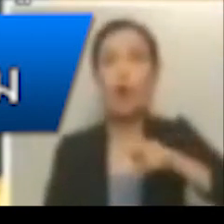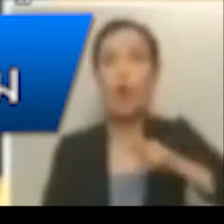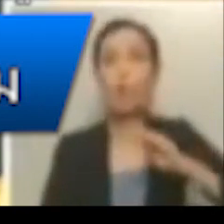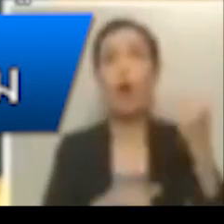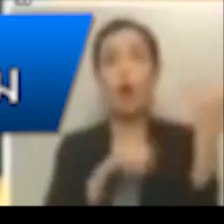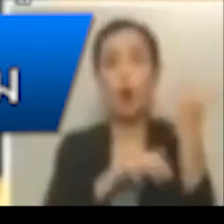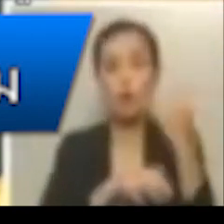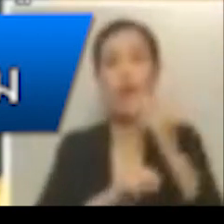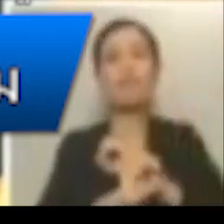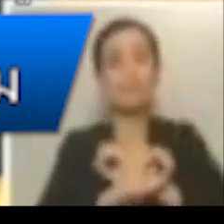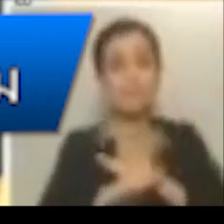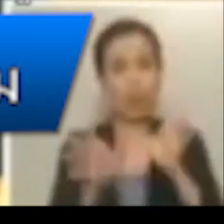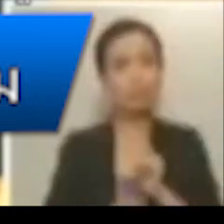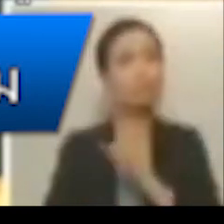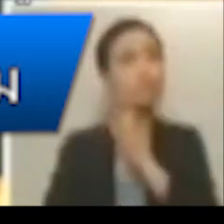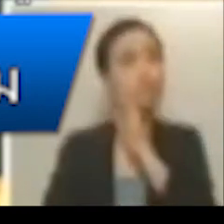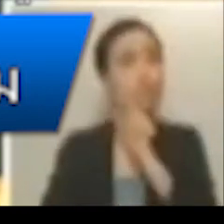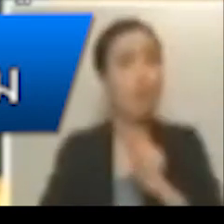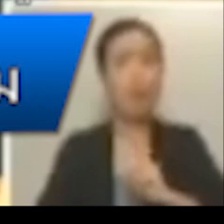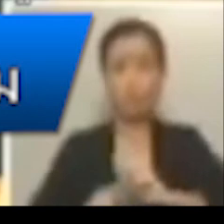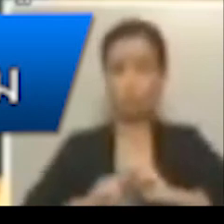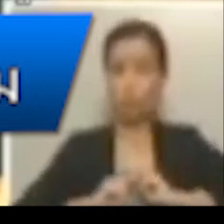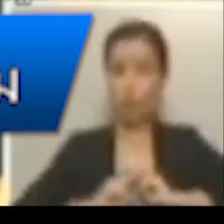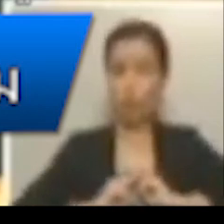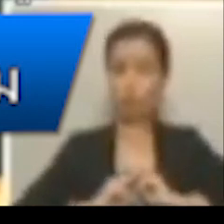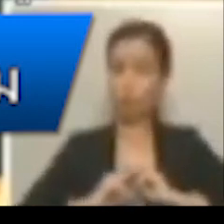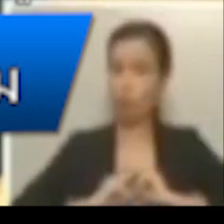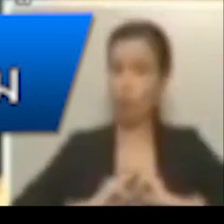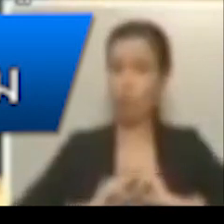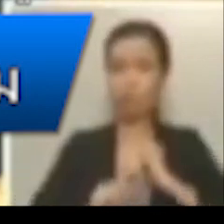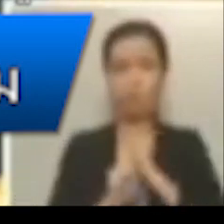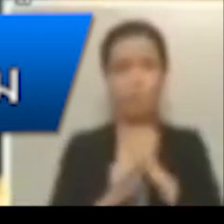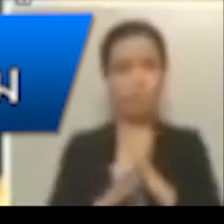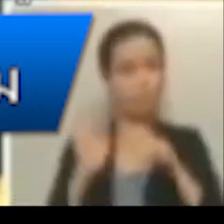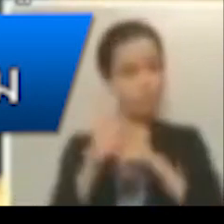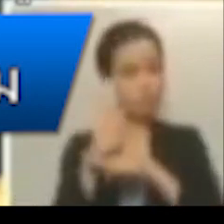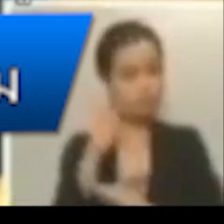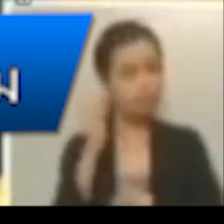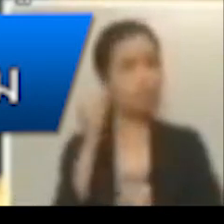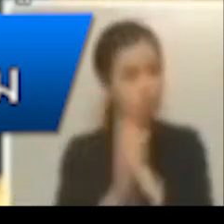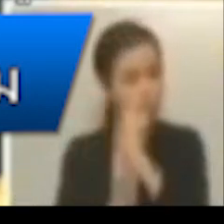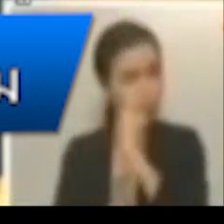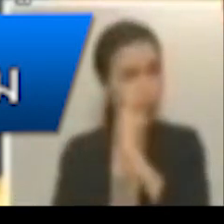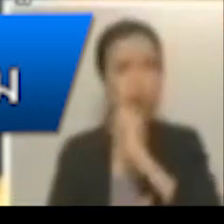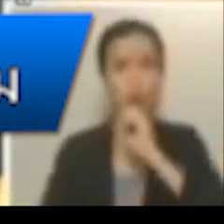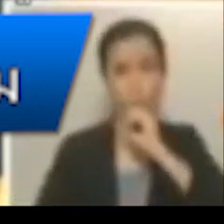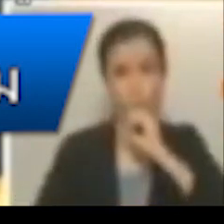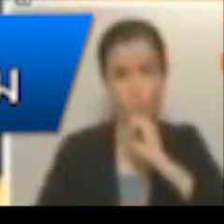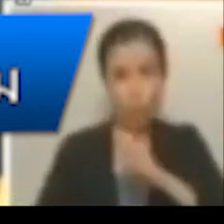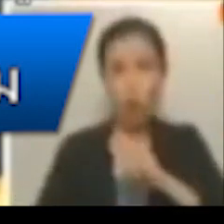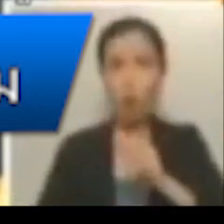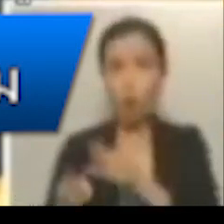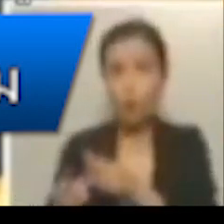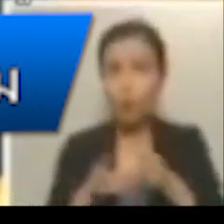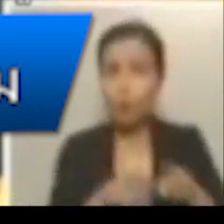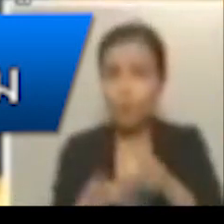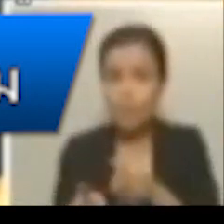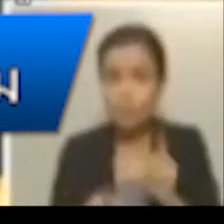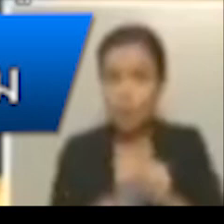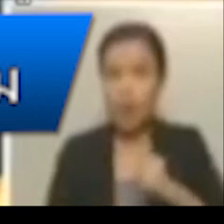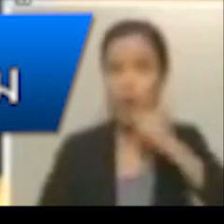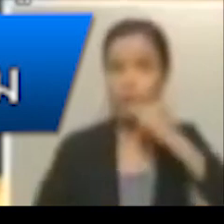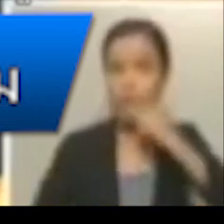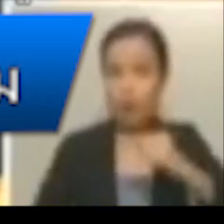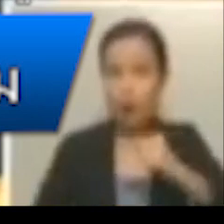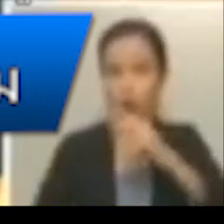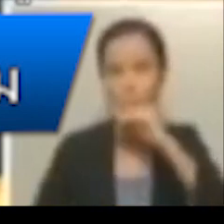ขียนไว้ชัดเจนว่าถ้าเป็นเรื่องส่วนบุคคลเนี่ยท่านดำเนินการถูกแล้วครับท่านสามารถไปใช้ช่องทางในการฟ้องหมิ่